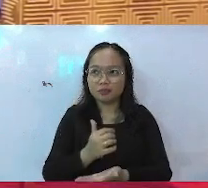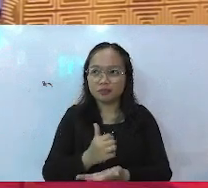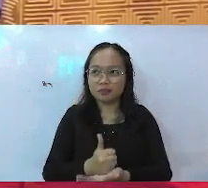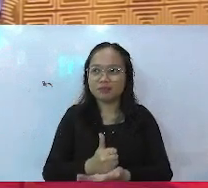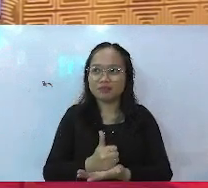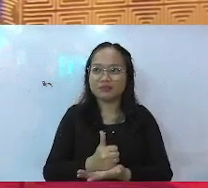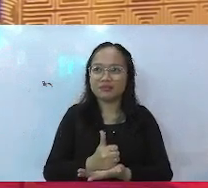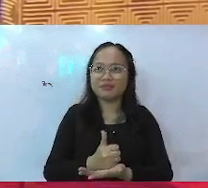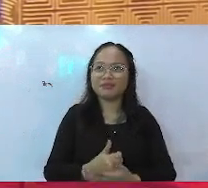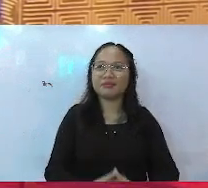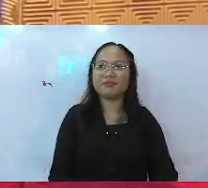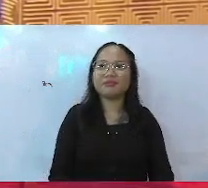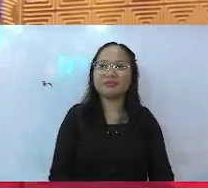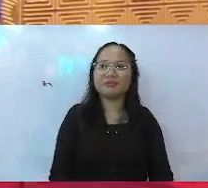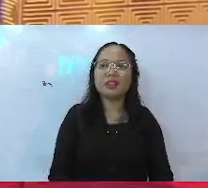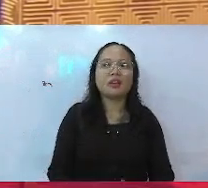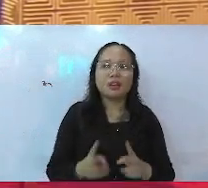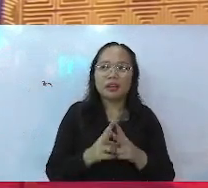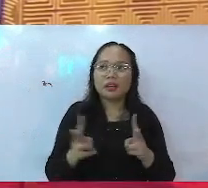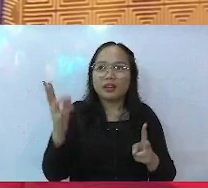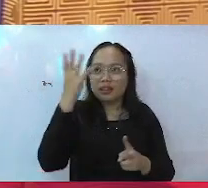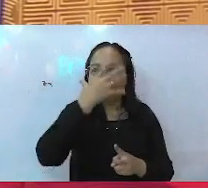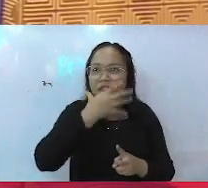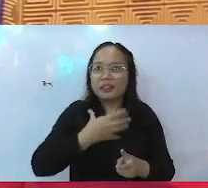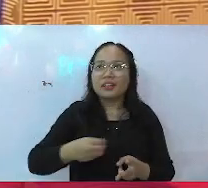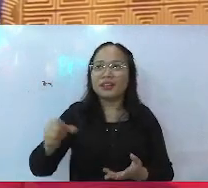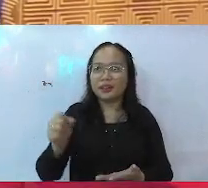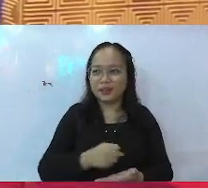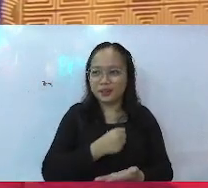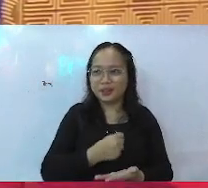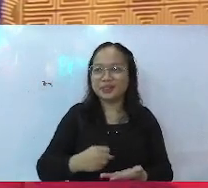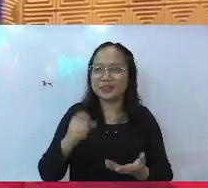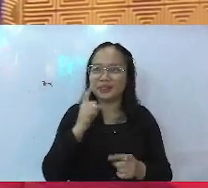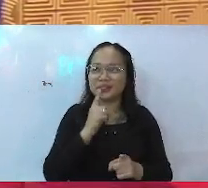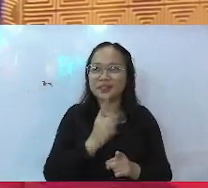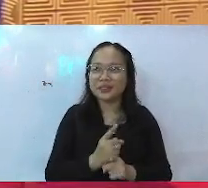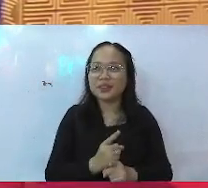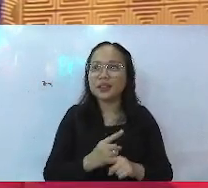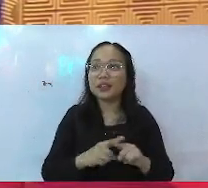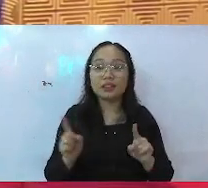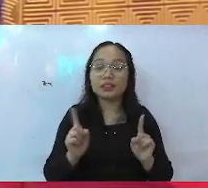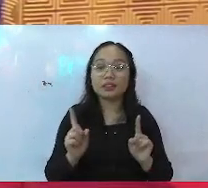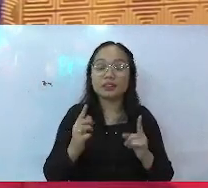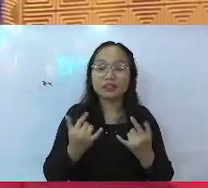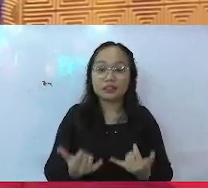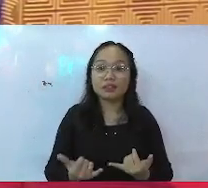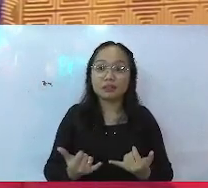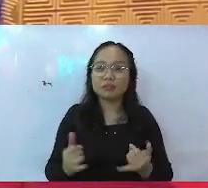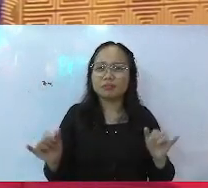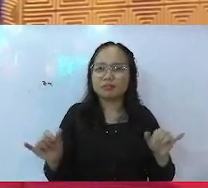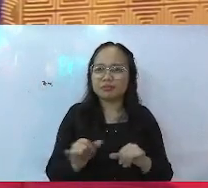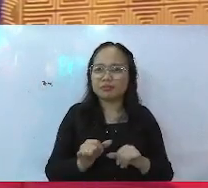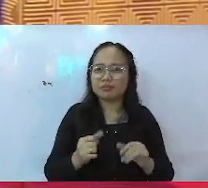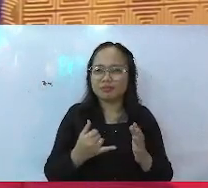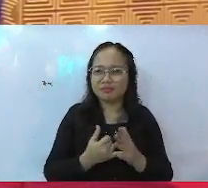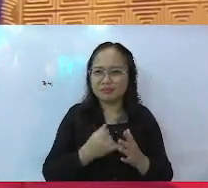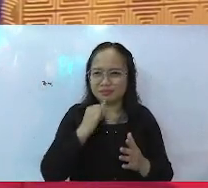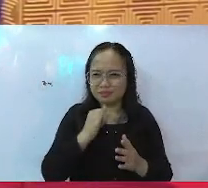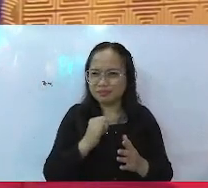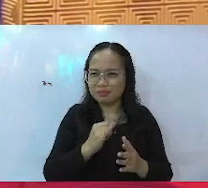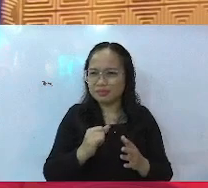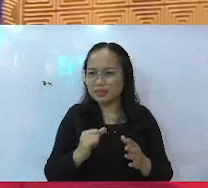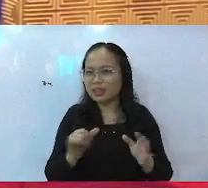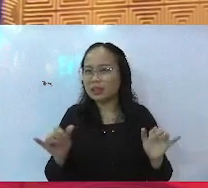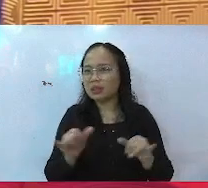Alam mo napakaganda Napakaganda talaga ng kanta na to sir Mar siring Alam niyo Actually itoy parang kasamahan to ng onward